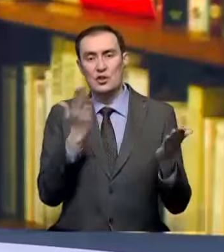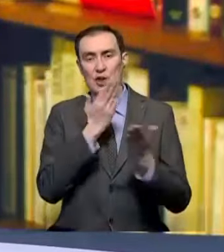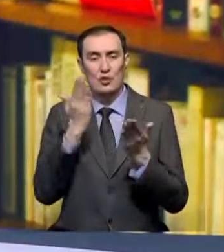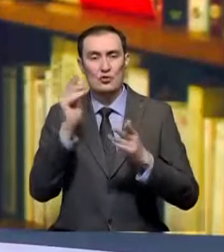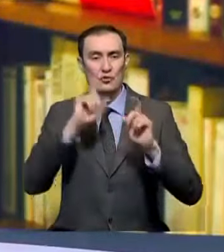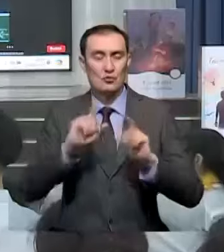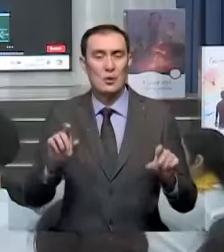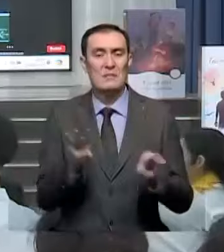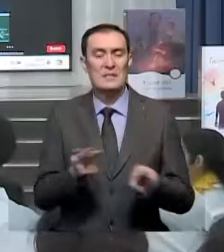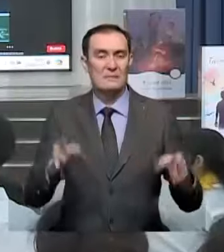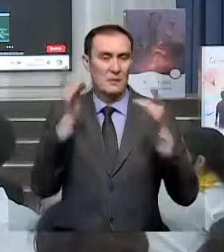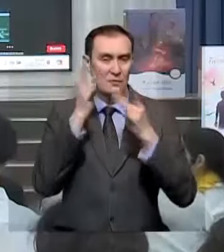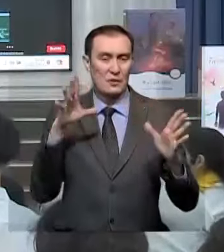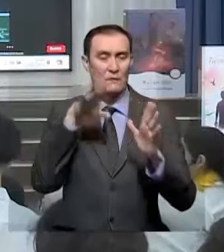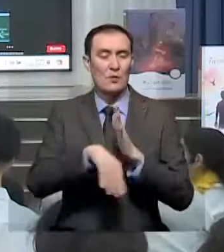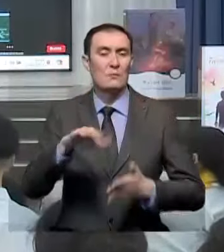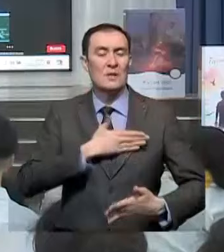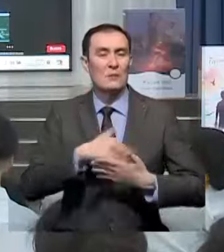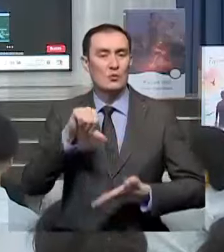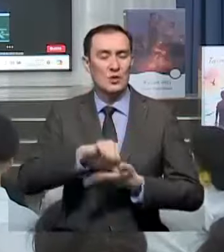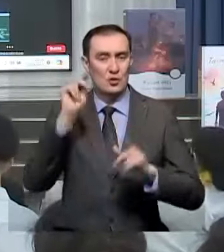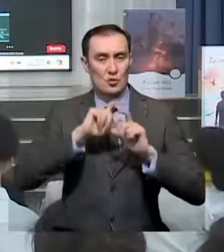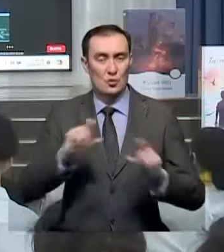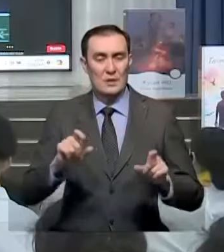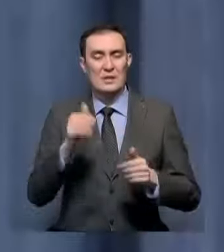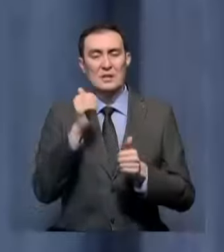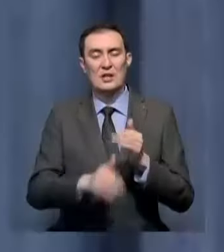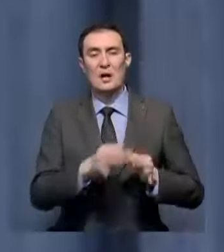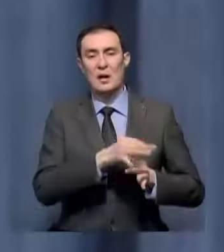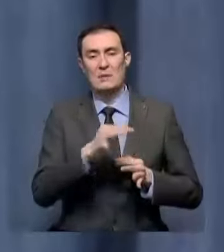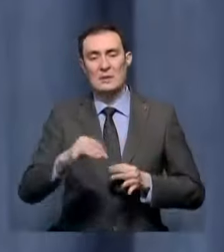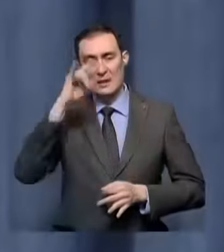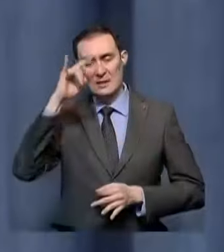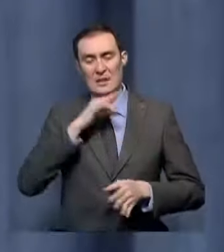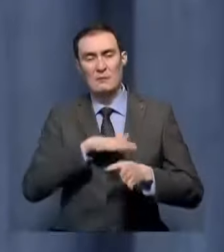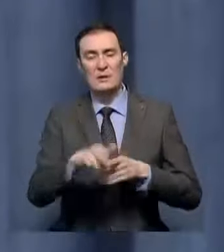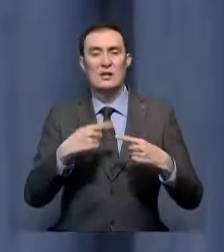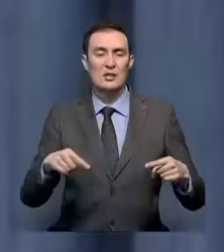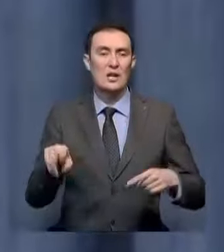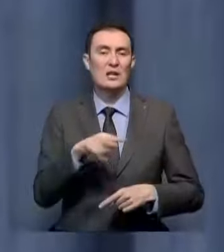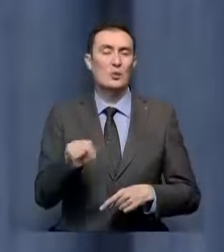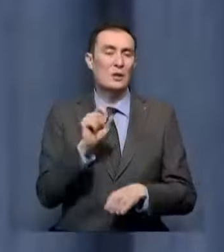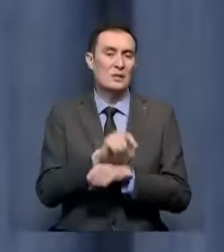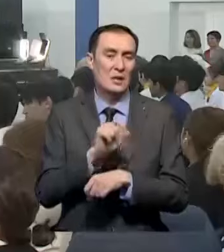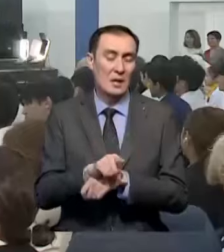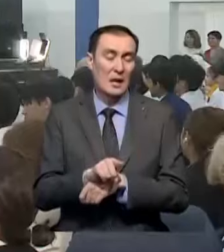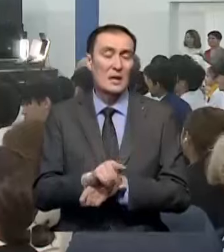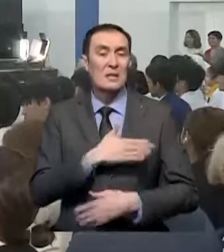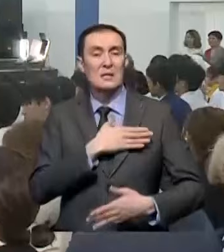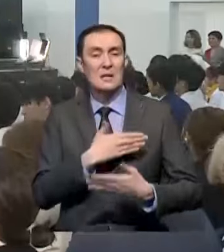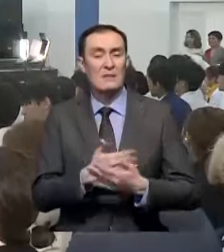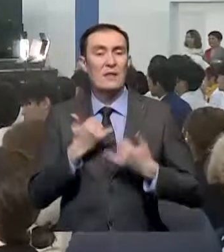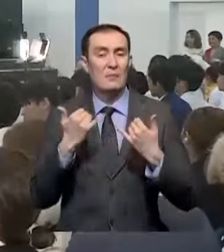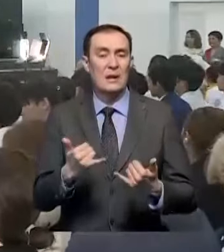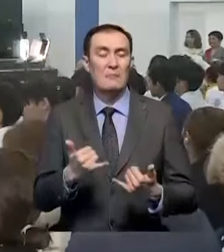школа» Министерства просвещения. В нем принимают участие школьники со всех регионов страны. Они выполняют различные литературные задания. Инициатива